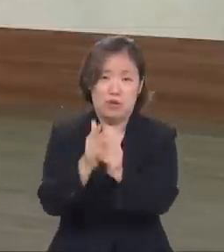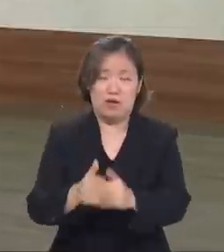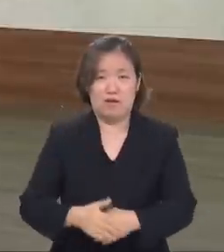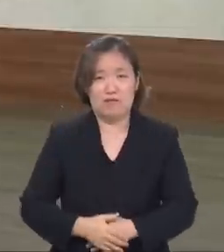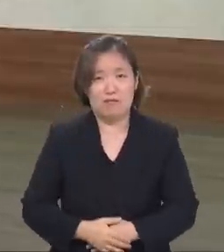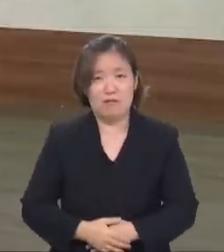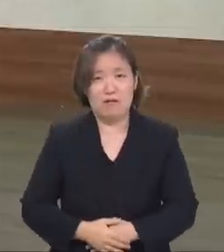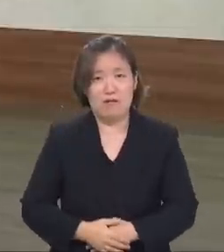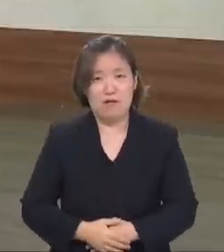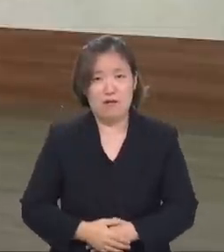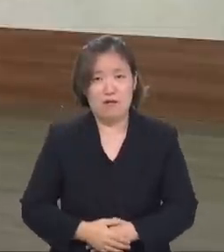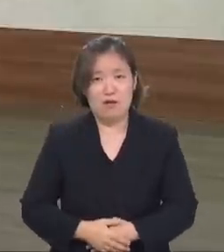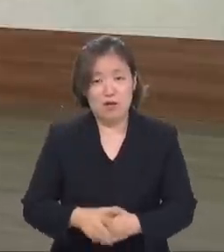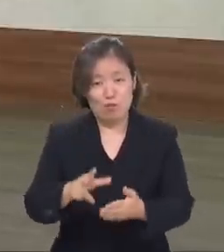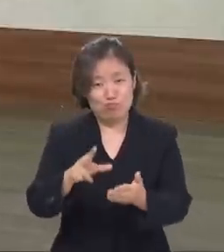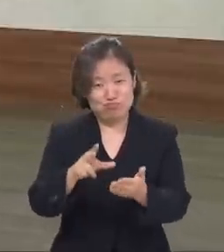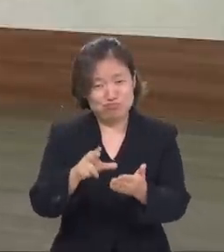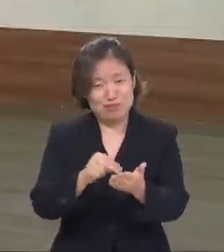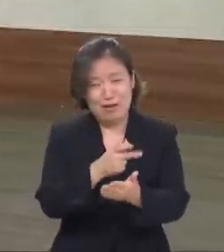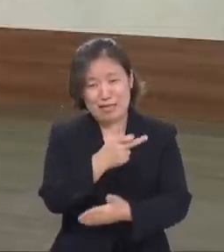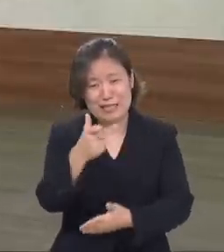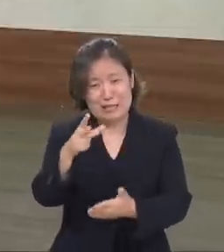문제가 생겨 버렸어요 그토록